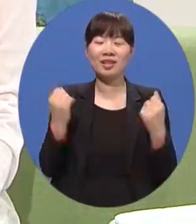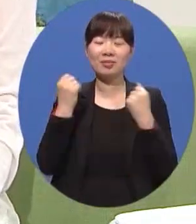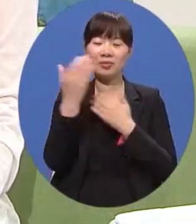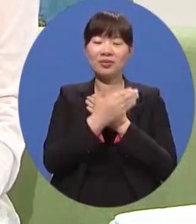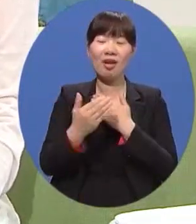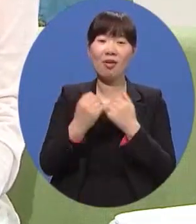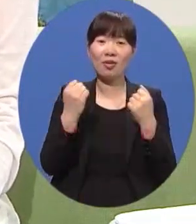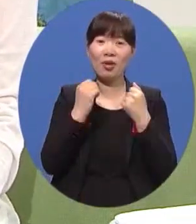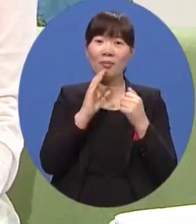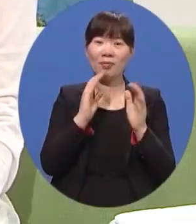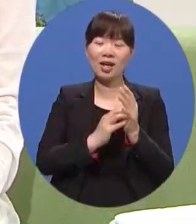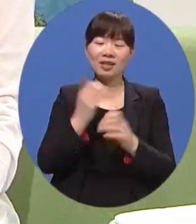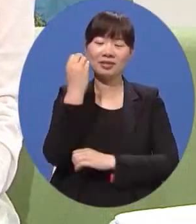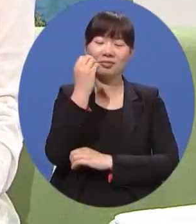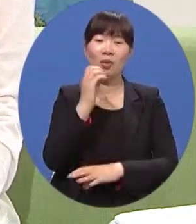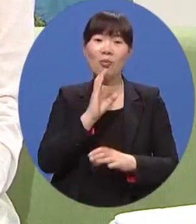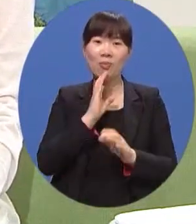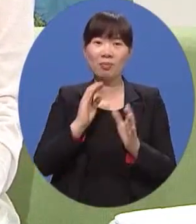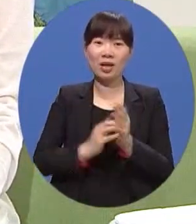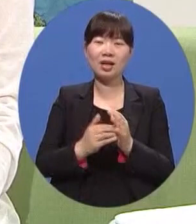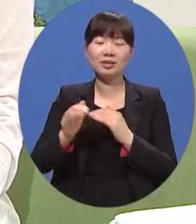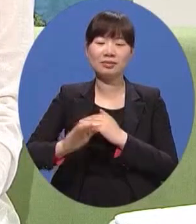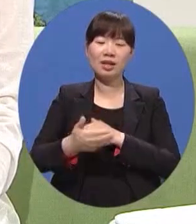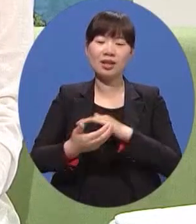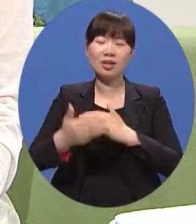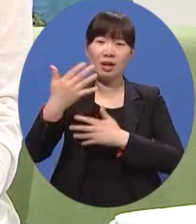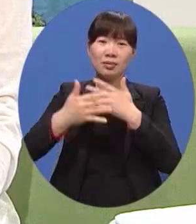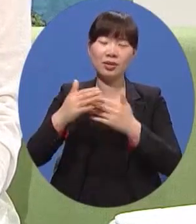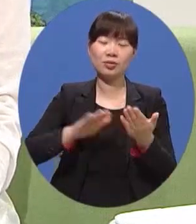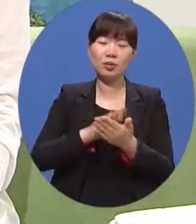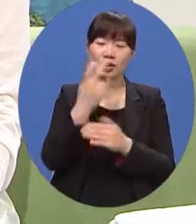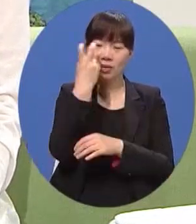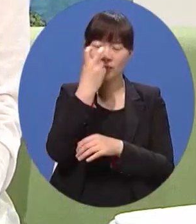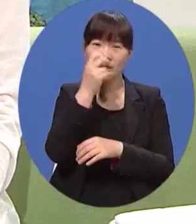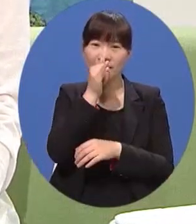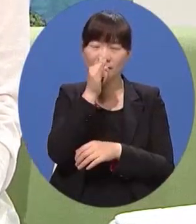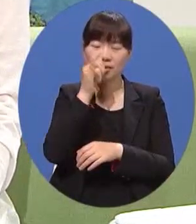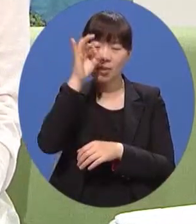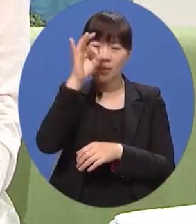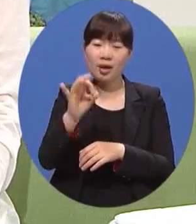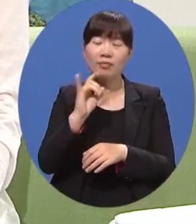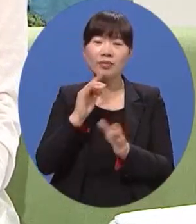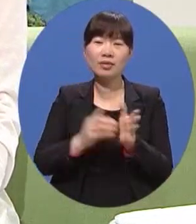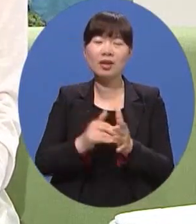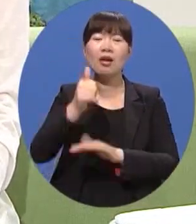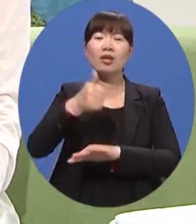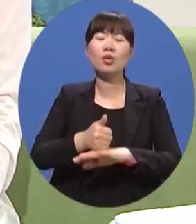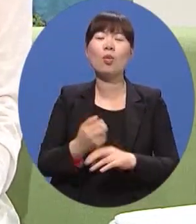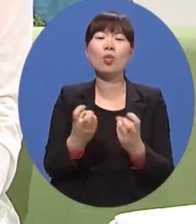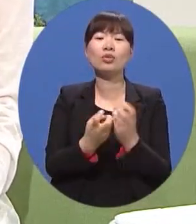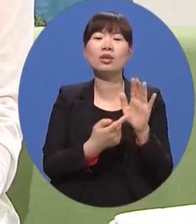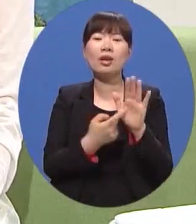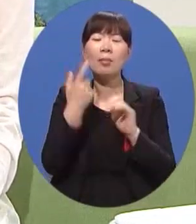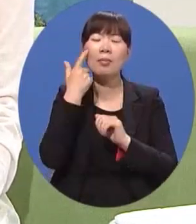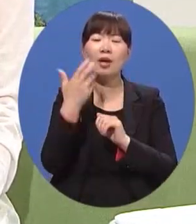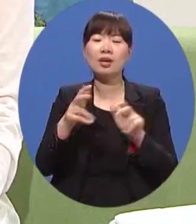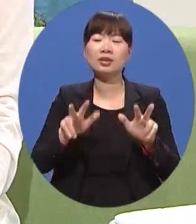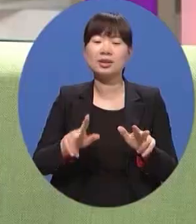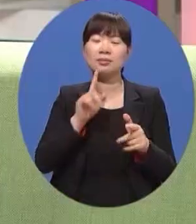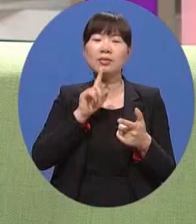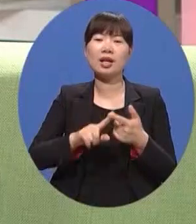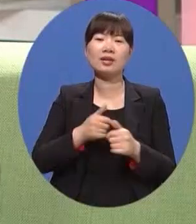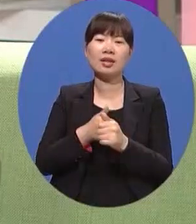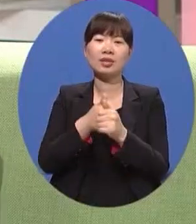체력적으로는 건강한 아이입니다. 기본적으로는요. 그런데 네. 아까 화면에 놀이검사하는 게 나왔는데 그 결과는 어떻게 나타났습니까? 네, 지금 말씀드린